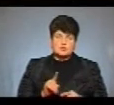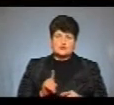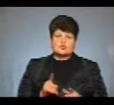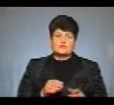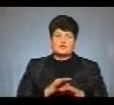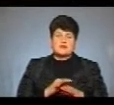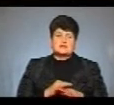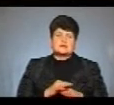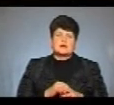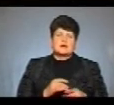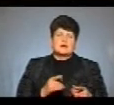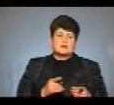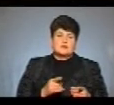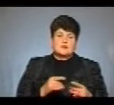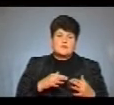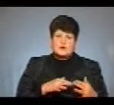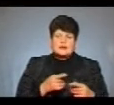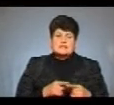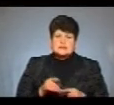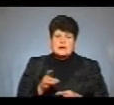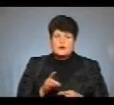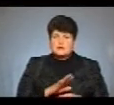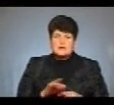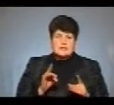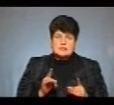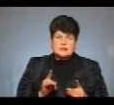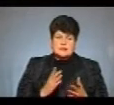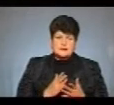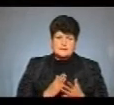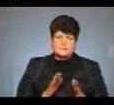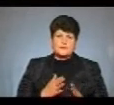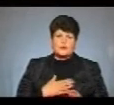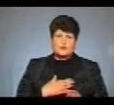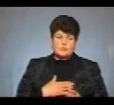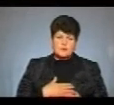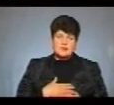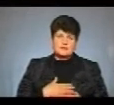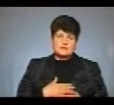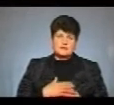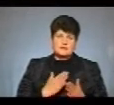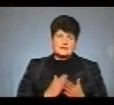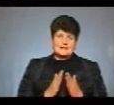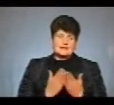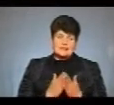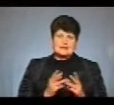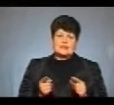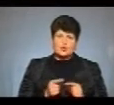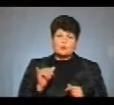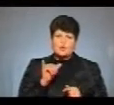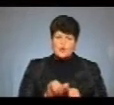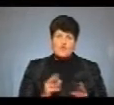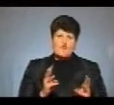вогонь з підвищень. Такі райони – це не тільки є. От в мене свого часу вийшла книга «Тернопіль у вогні», там зазначено